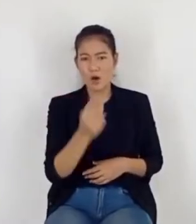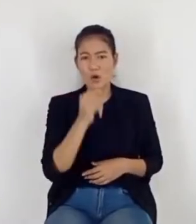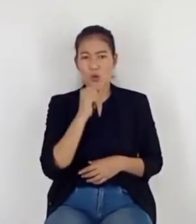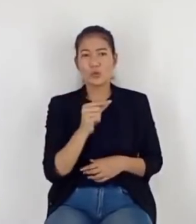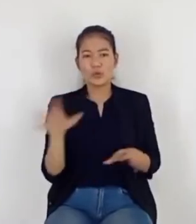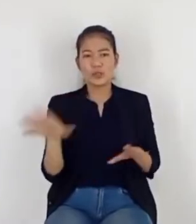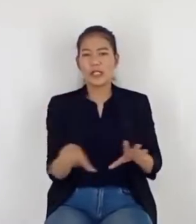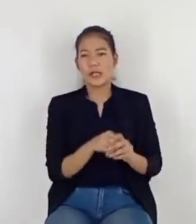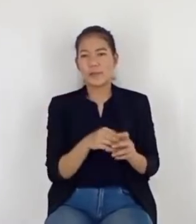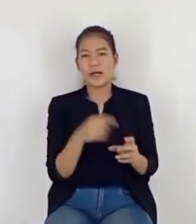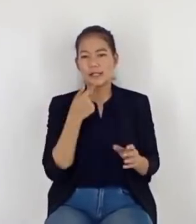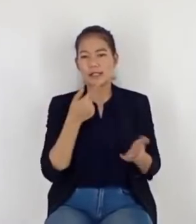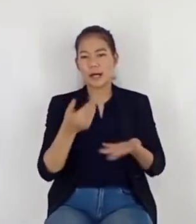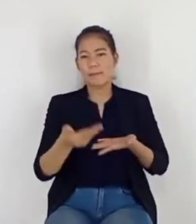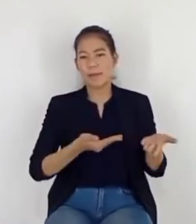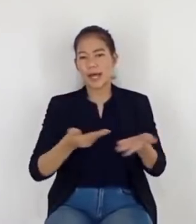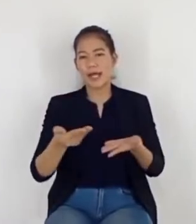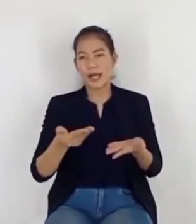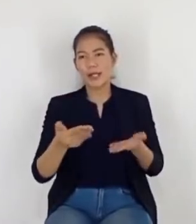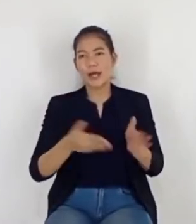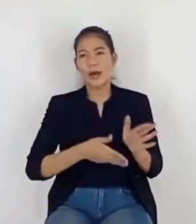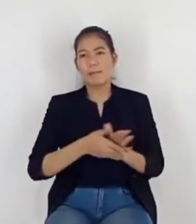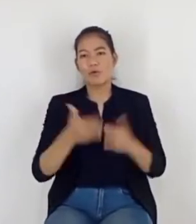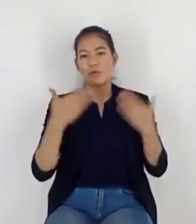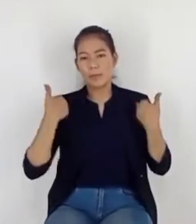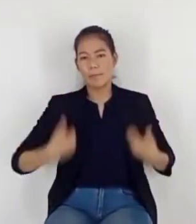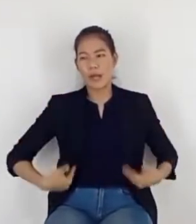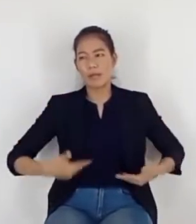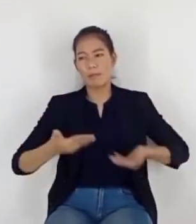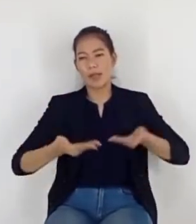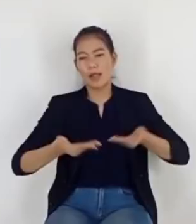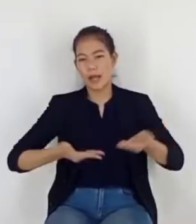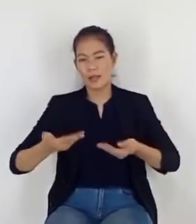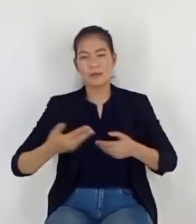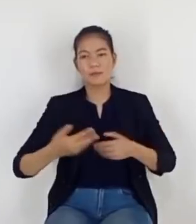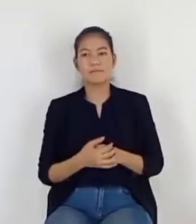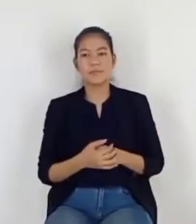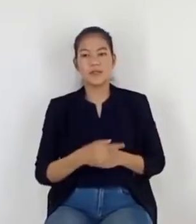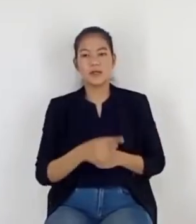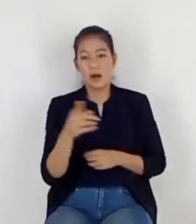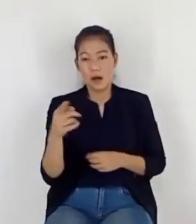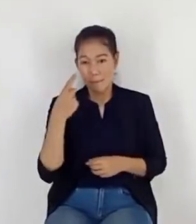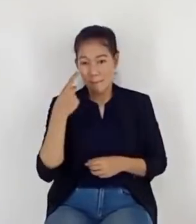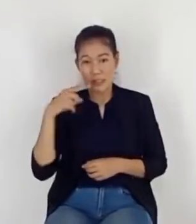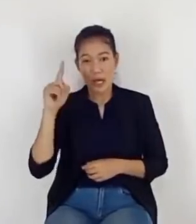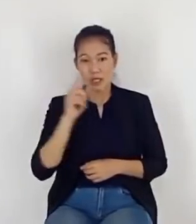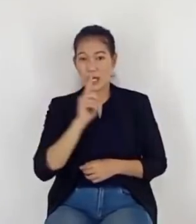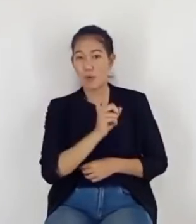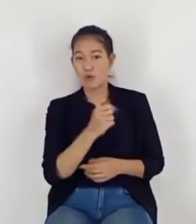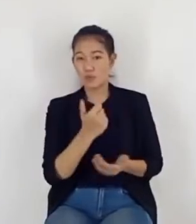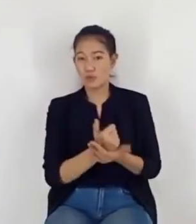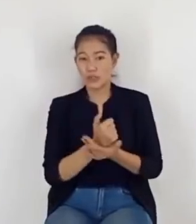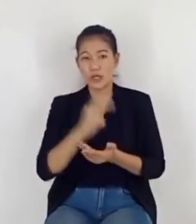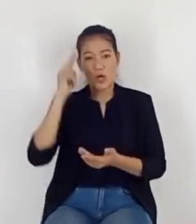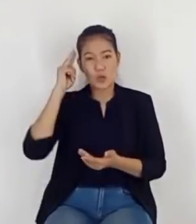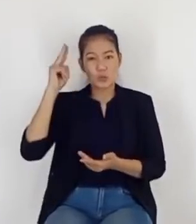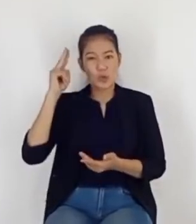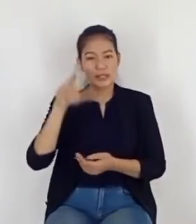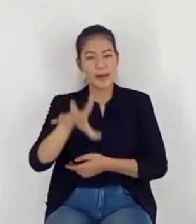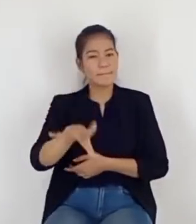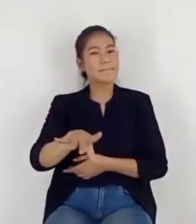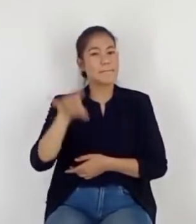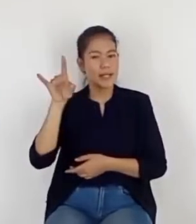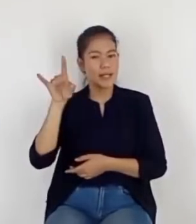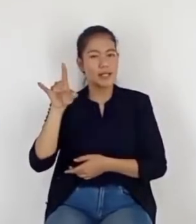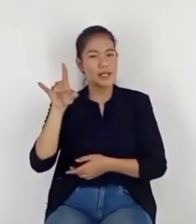ambil bagian dalam pelayanan jemaat ini melalui badan-badan pelayanannya. Percayakah saudara-saudara bahwa sesungguhnya Allah sendiri